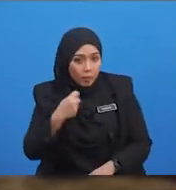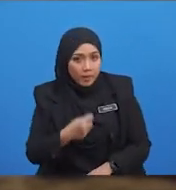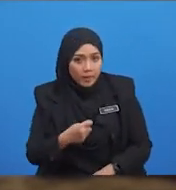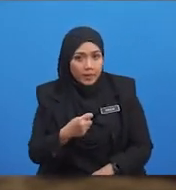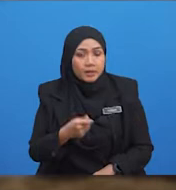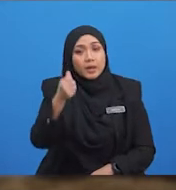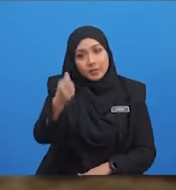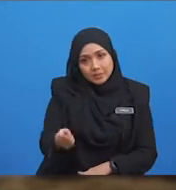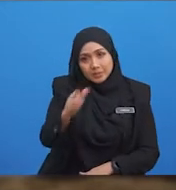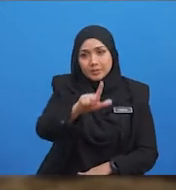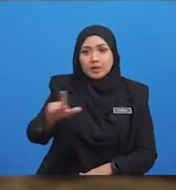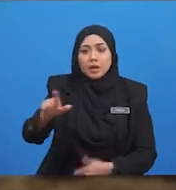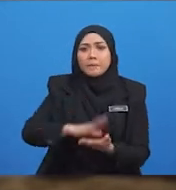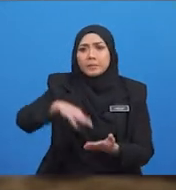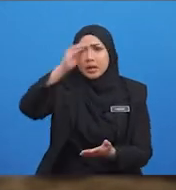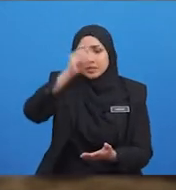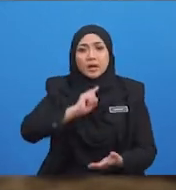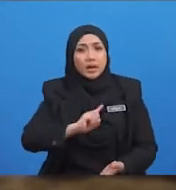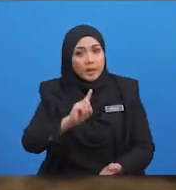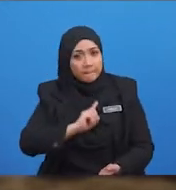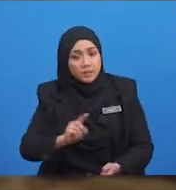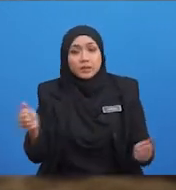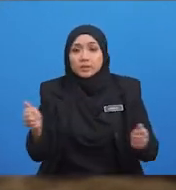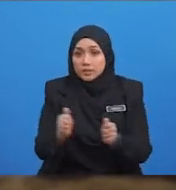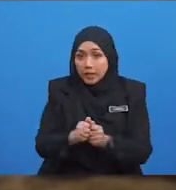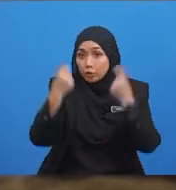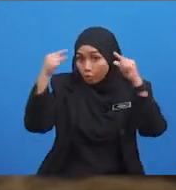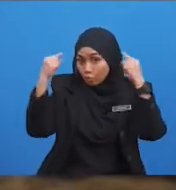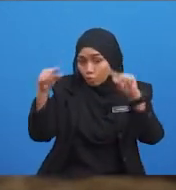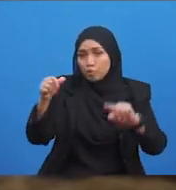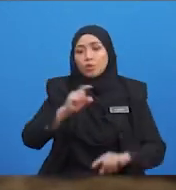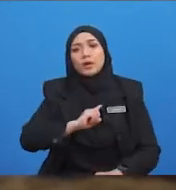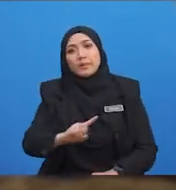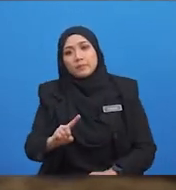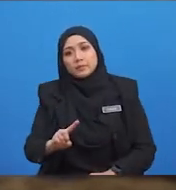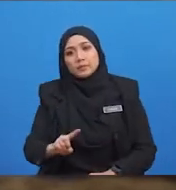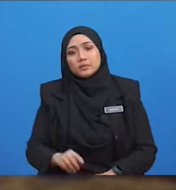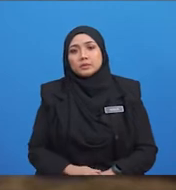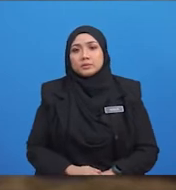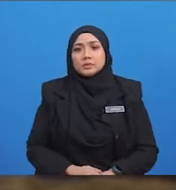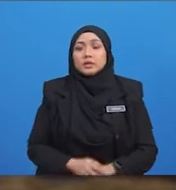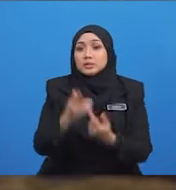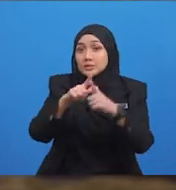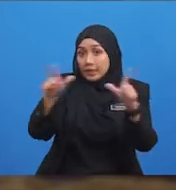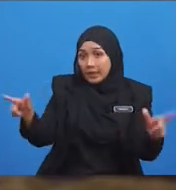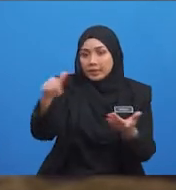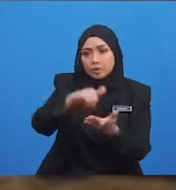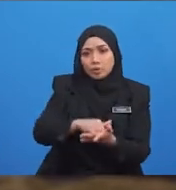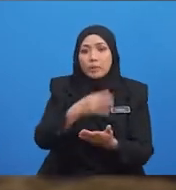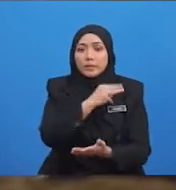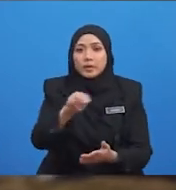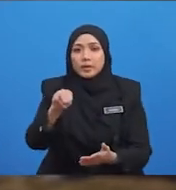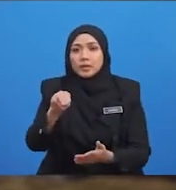bertaubat ialah belajar agama dengan guru-guru agama. Selain itu, mereka